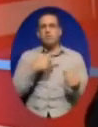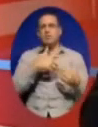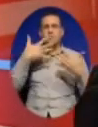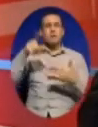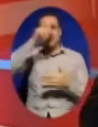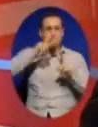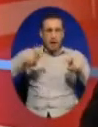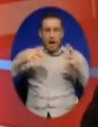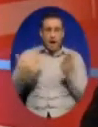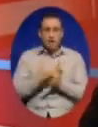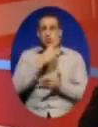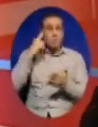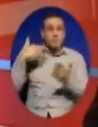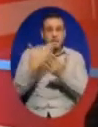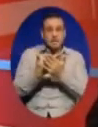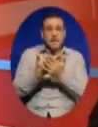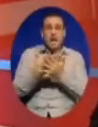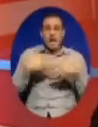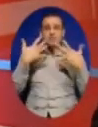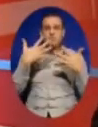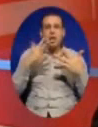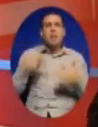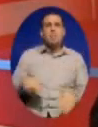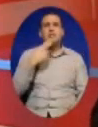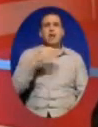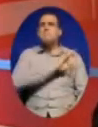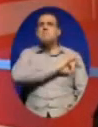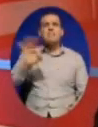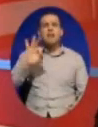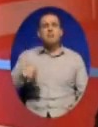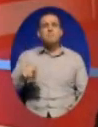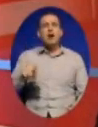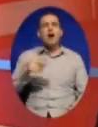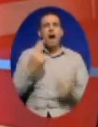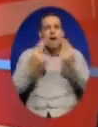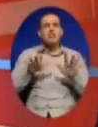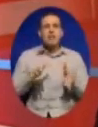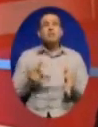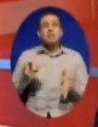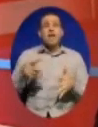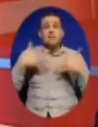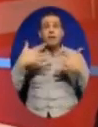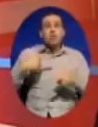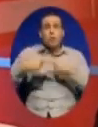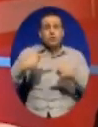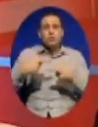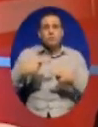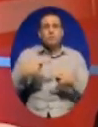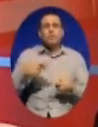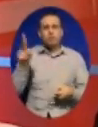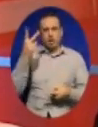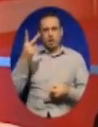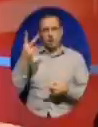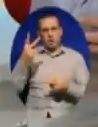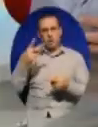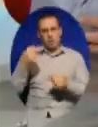מחקר חדש מציע הסבר מסוג אחר על ההצטיינות שלנו בתחום הזה. הסבר תורשתי, אפשר להגיד. נגיד שלום לשני אורחי המחקר, פרופסור